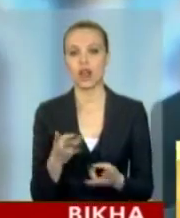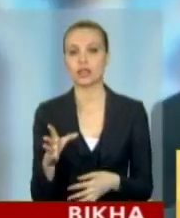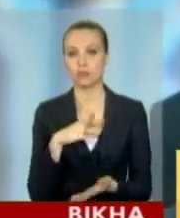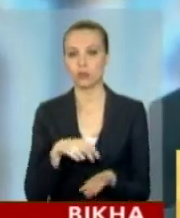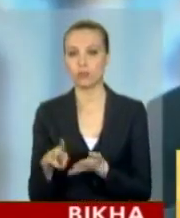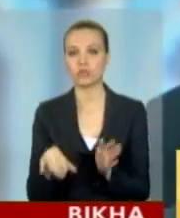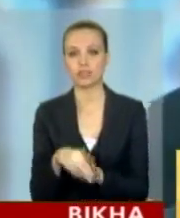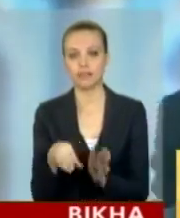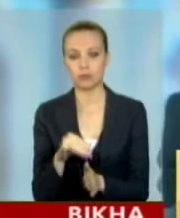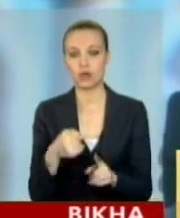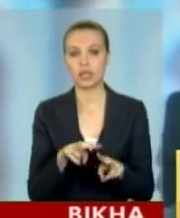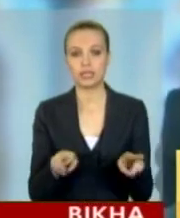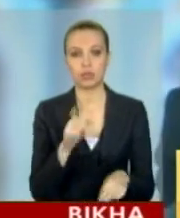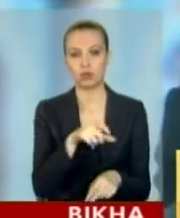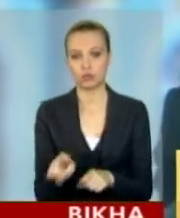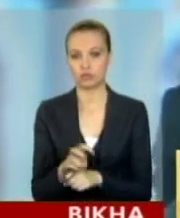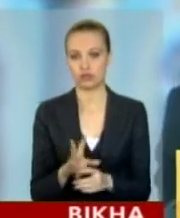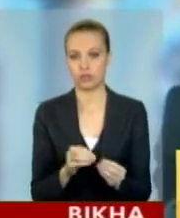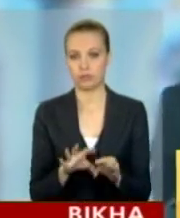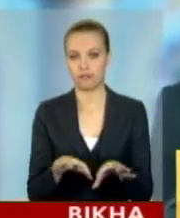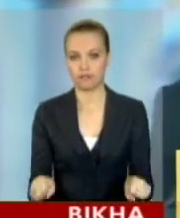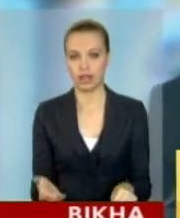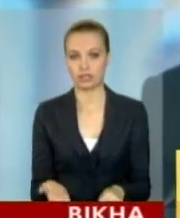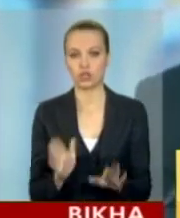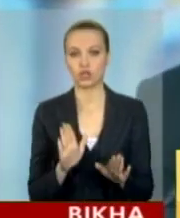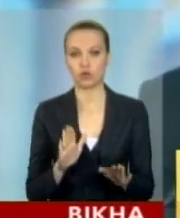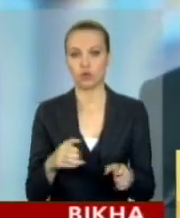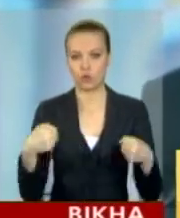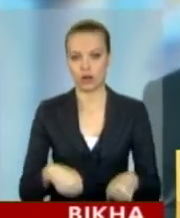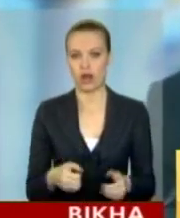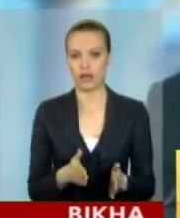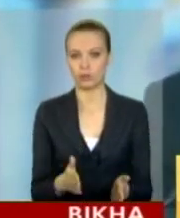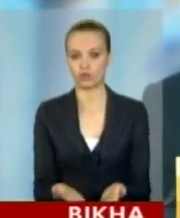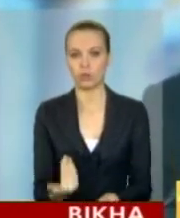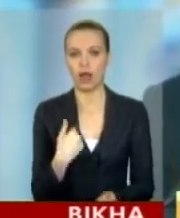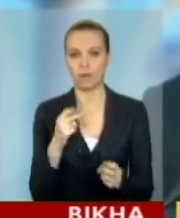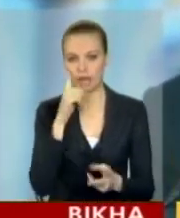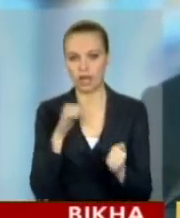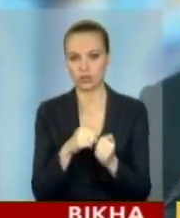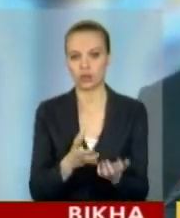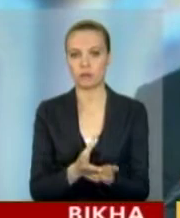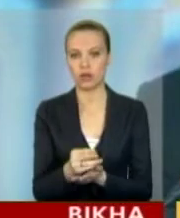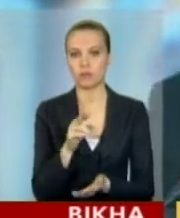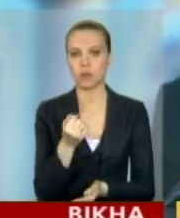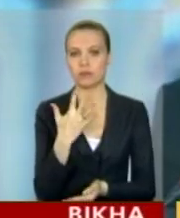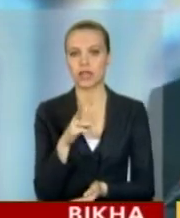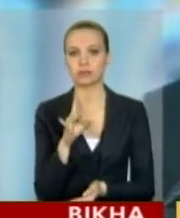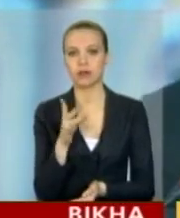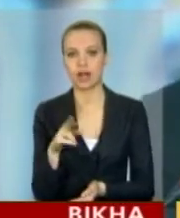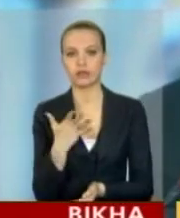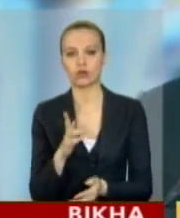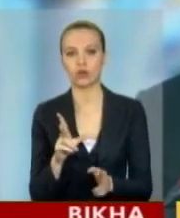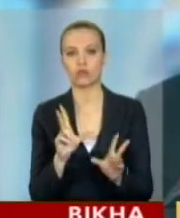І ти вже люди прийшли би сейчас в гості только легальным путём мы как идёт и платили по 15 млрд которые